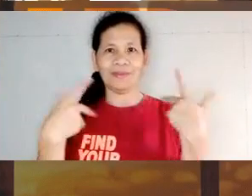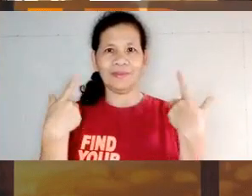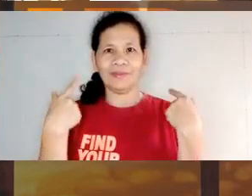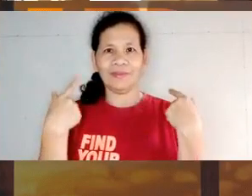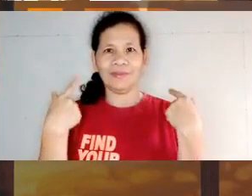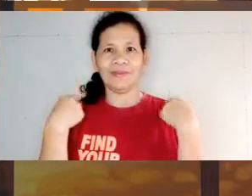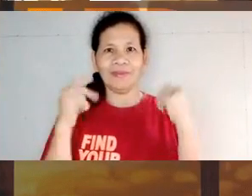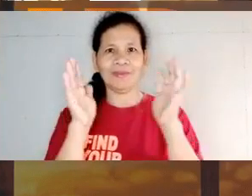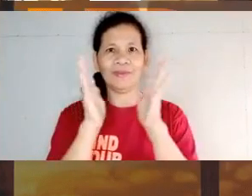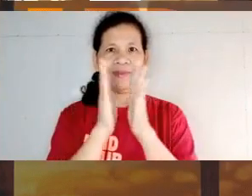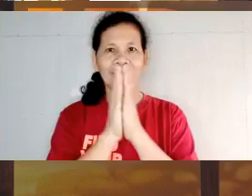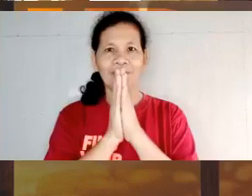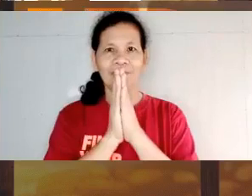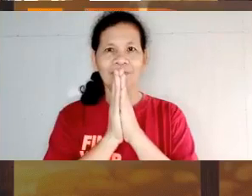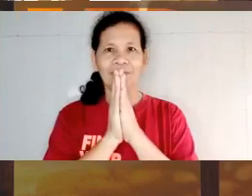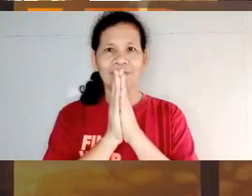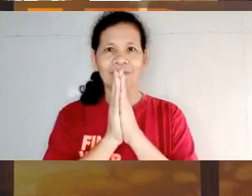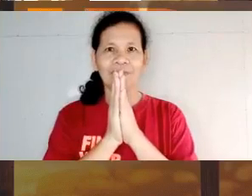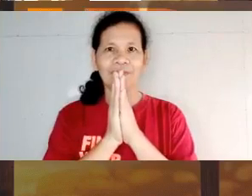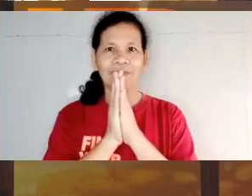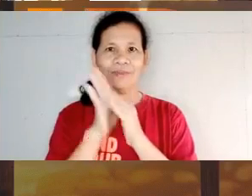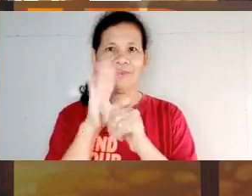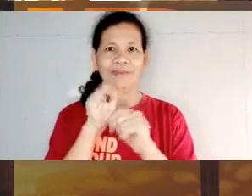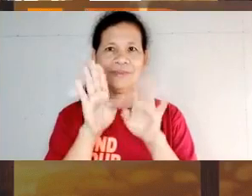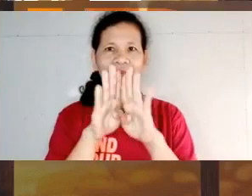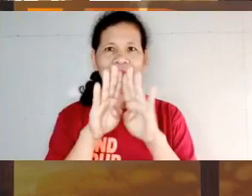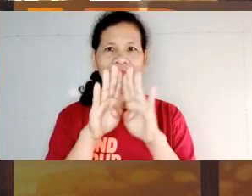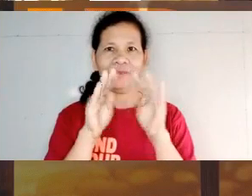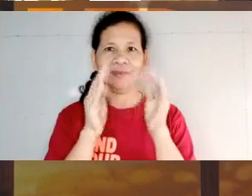prayer request at closing prayer.